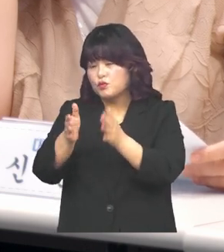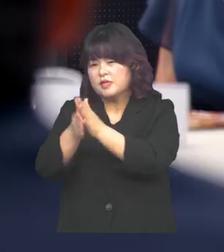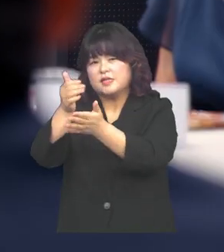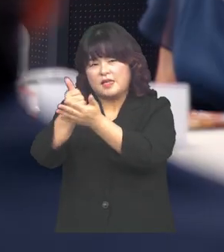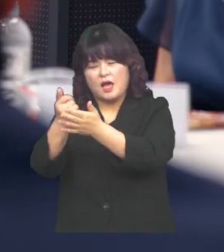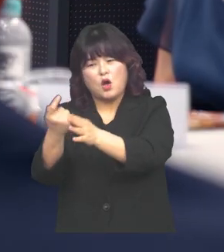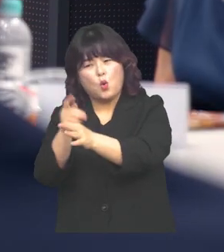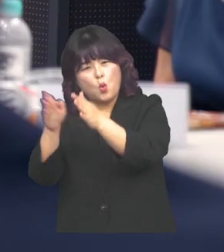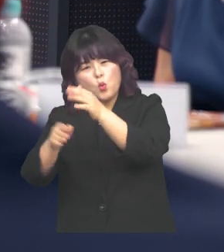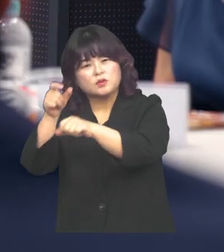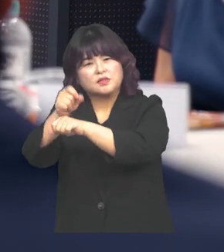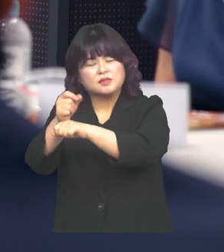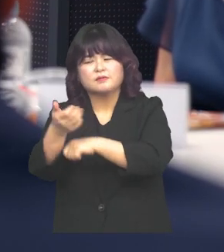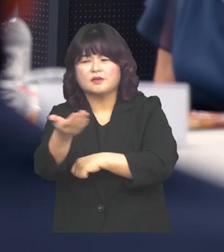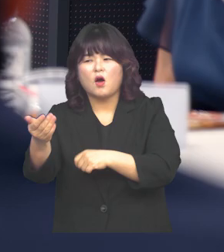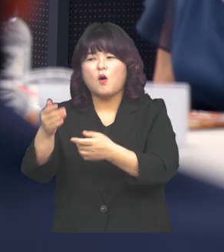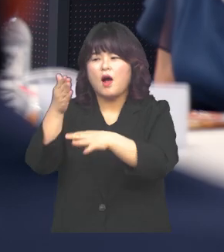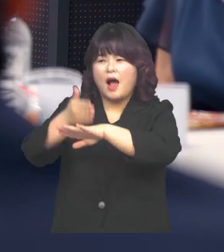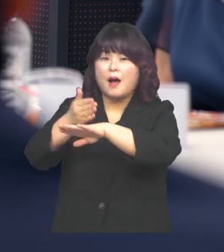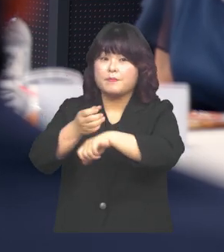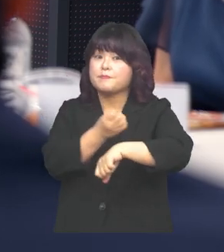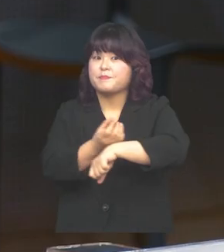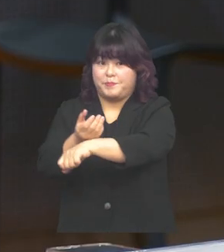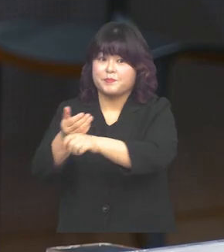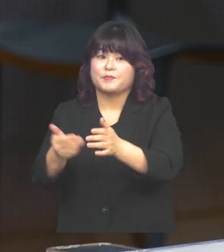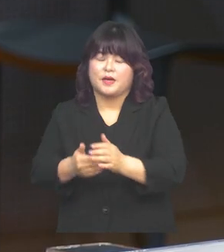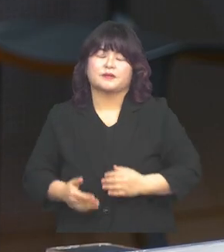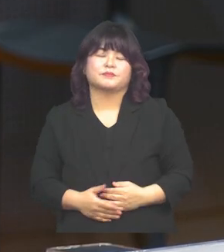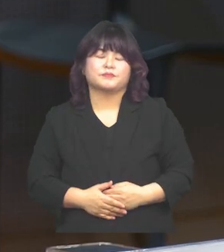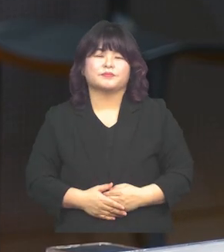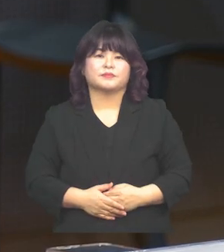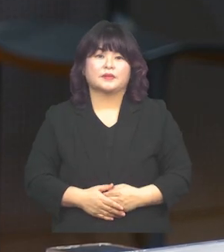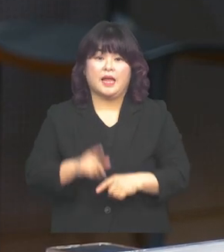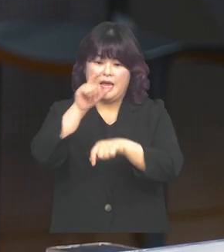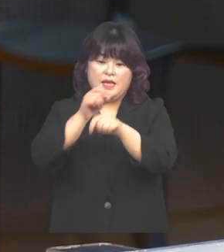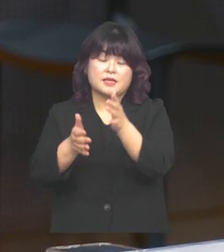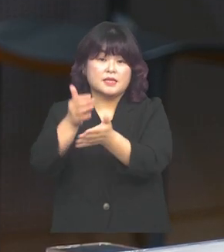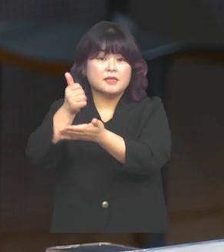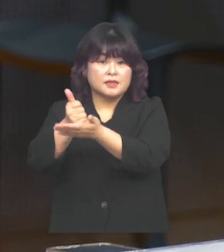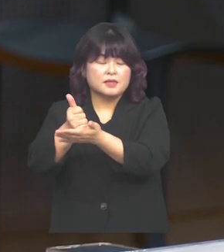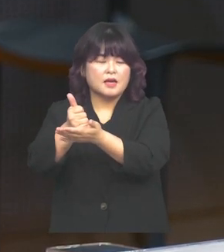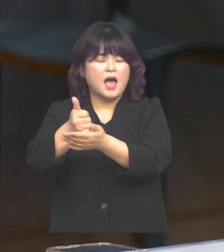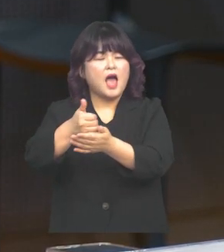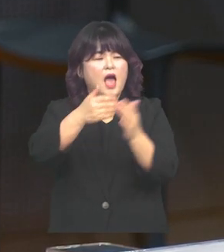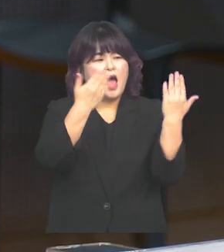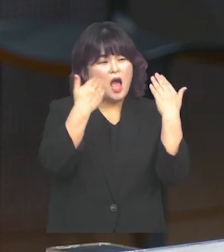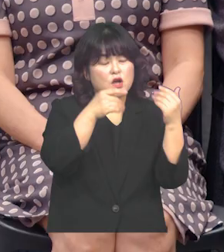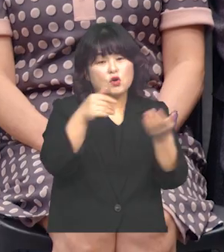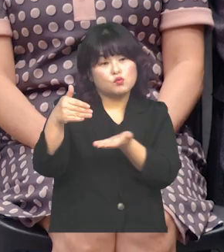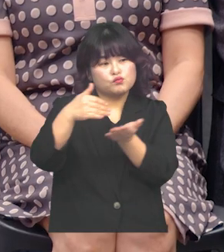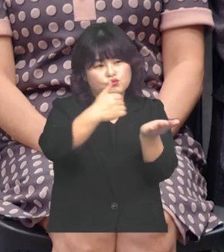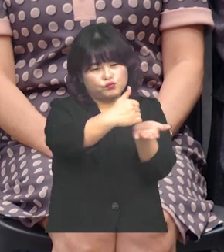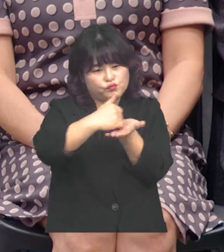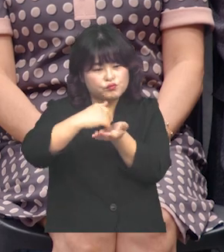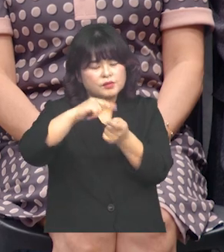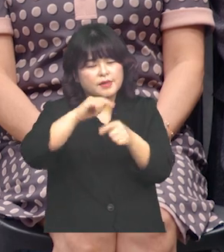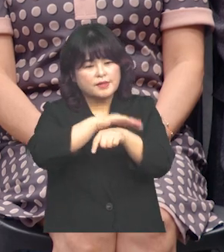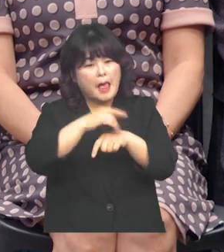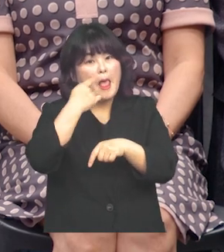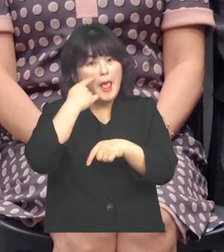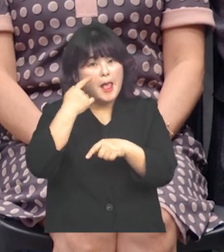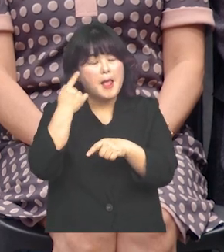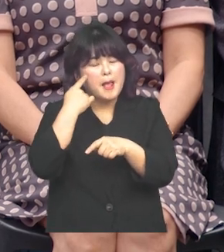시장과 시 공직자들에게 감사의 뜻을 표했습니다. 이상일 시장은 학교에서 건의한 내용을 잘